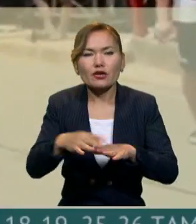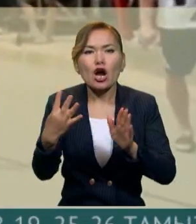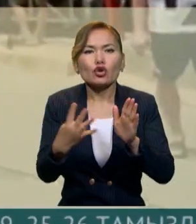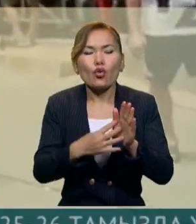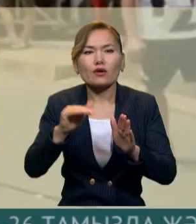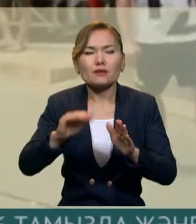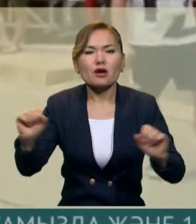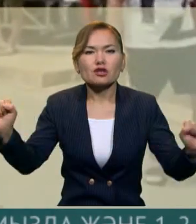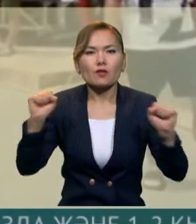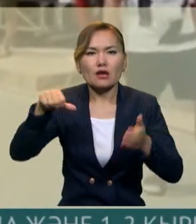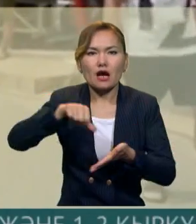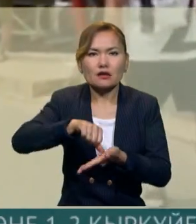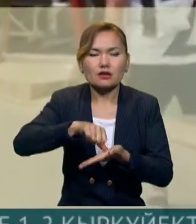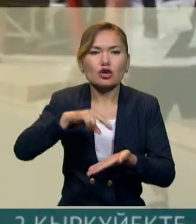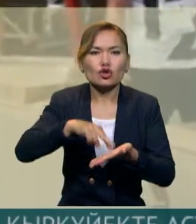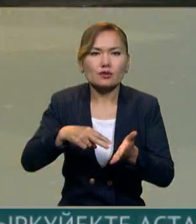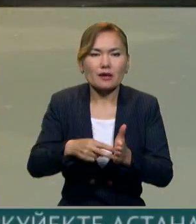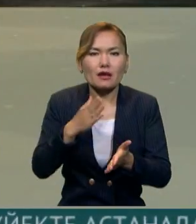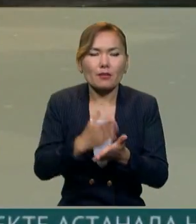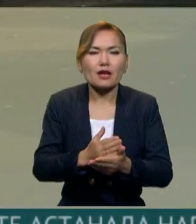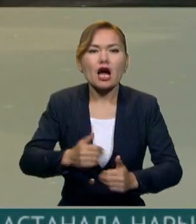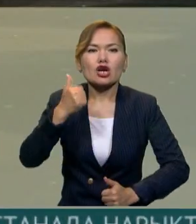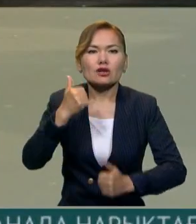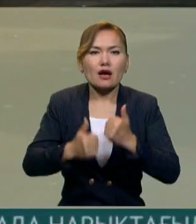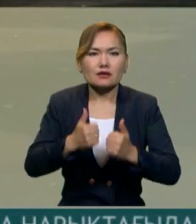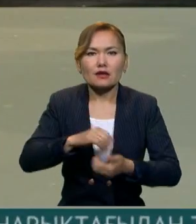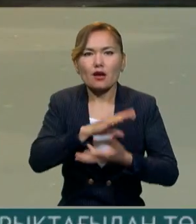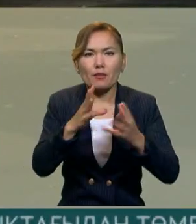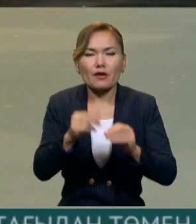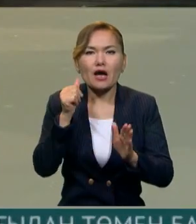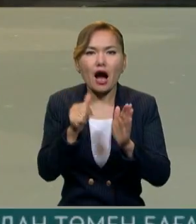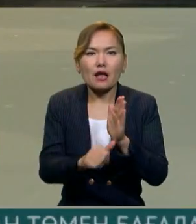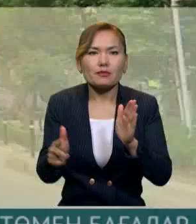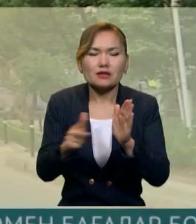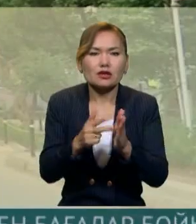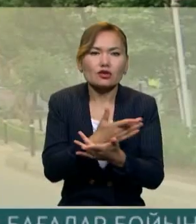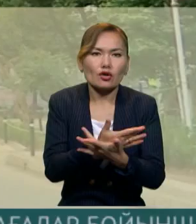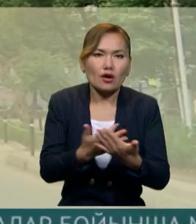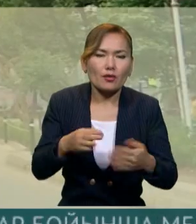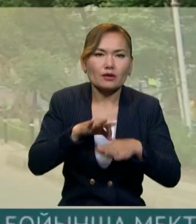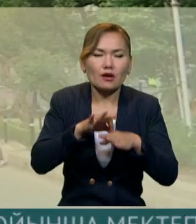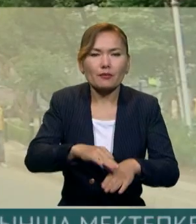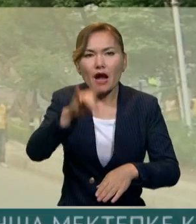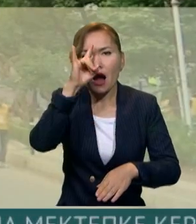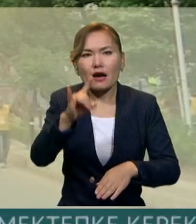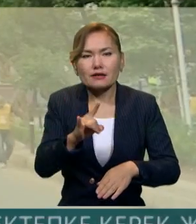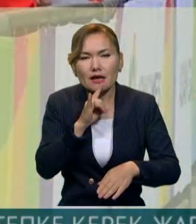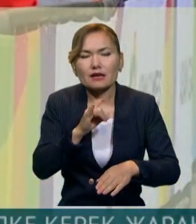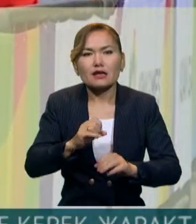астам спортшысы қатысады деп жоспарланған. Жарыстар спорттың 68 түрі бойынша өтеді. Ел намысын қорғауға